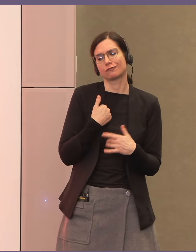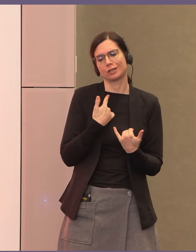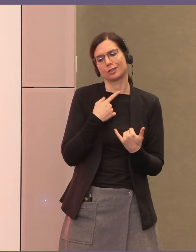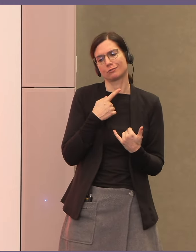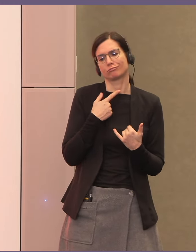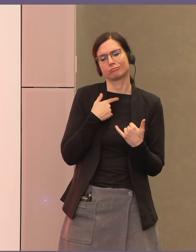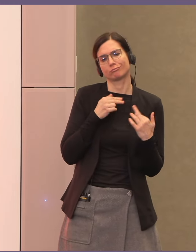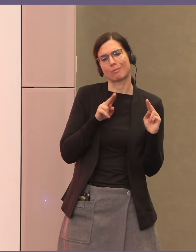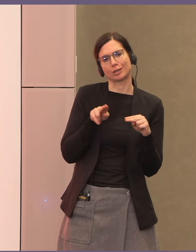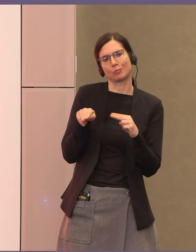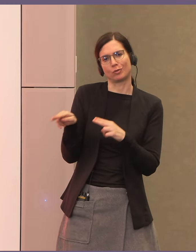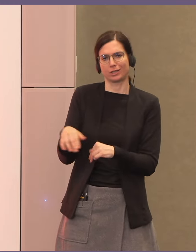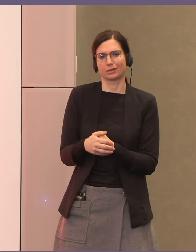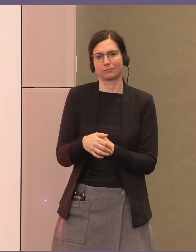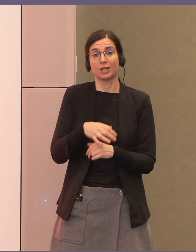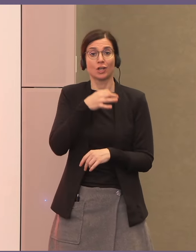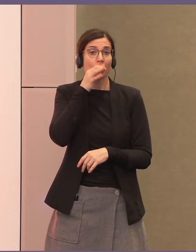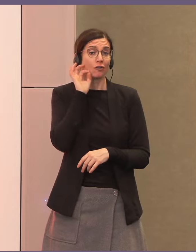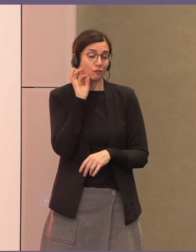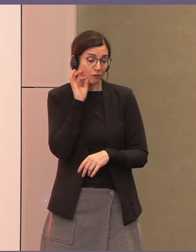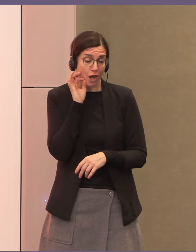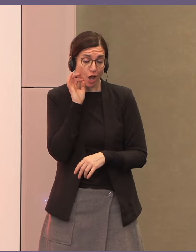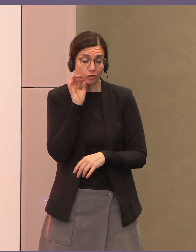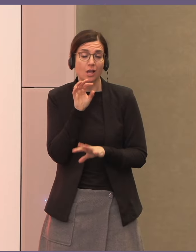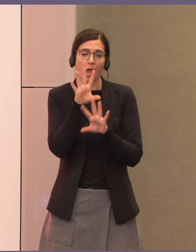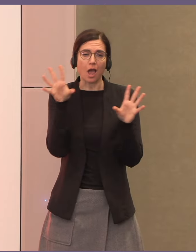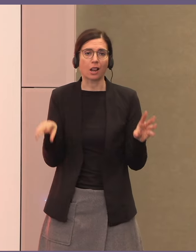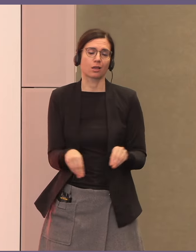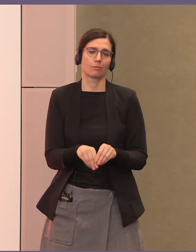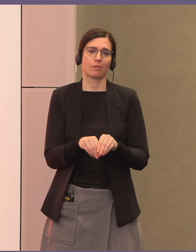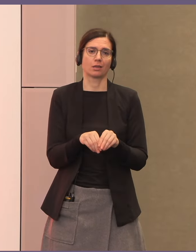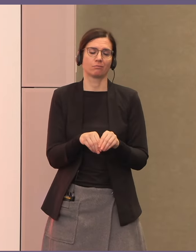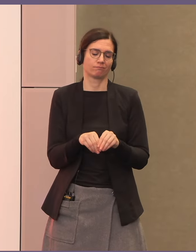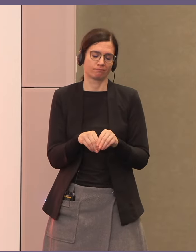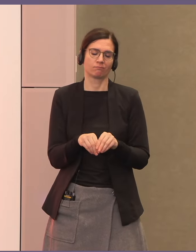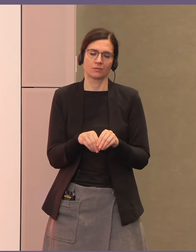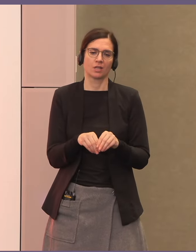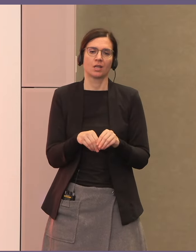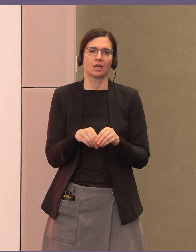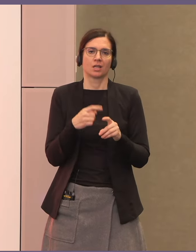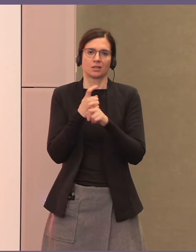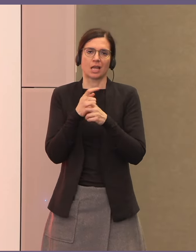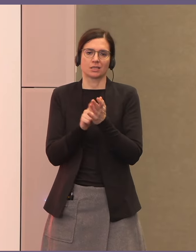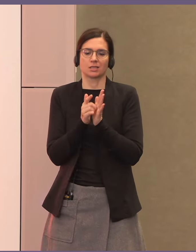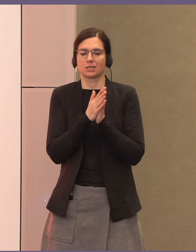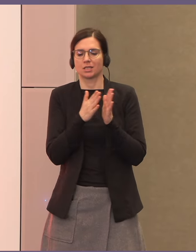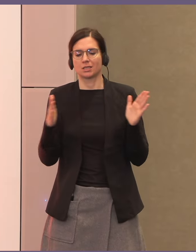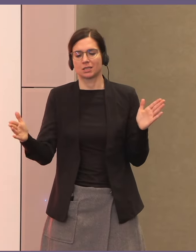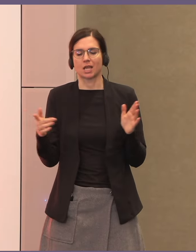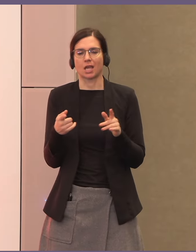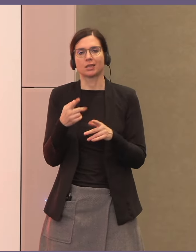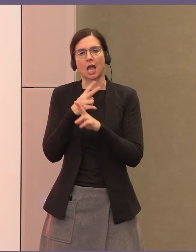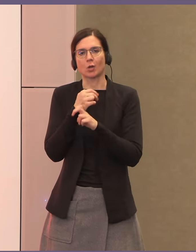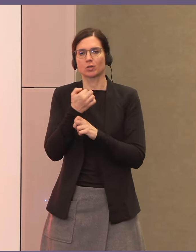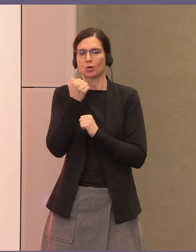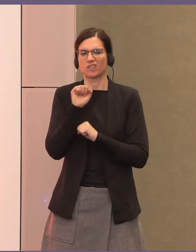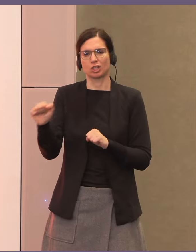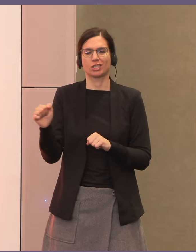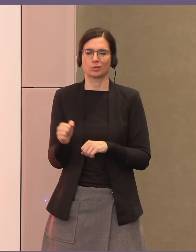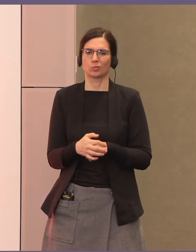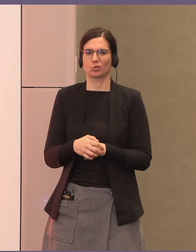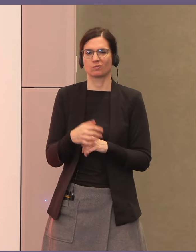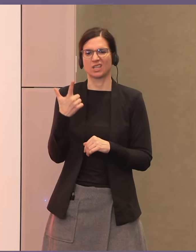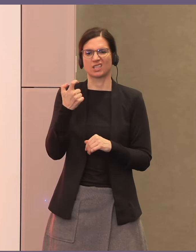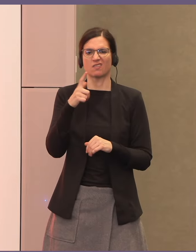Wir können hier also resümieren, Frauen zählten schlussendlich zu den großen Verliererinnen des Austrofaschismus. Sie wurden zu Staatsbürgerinnen